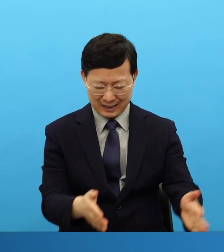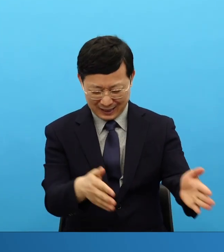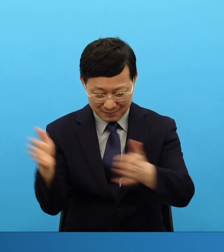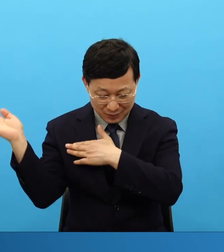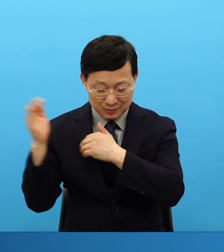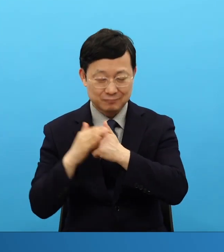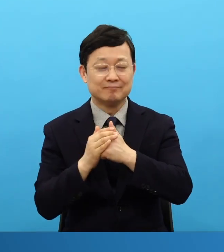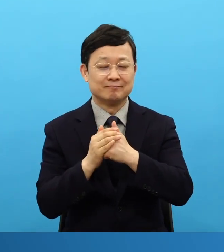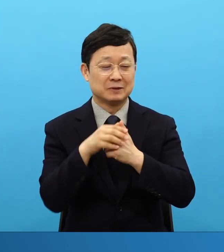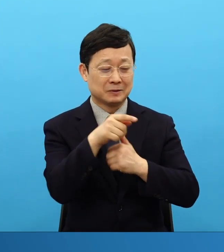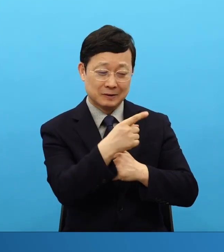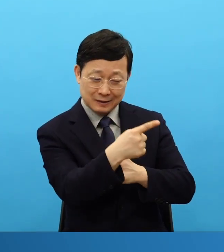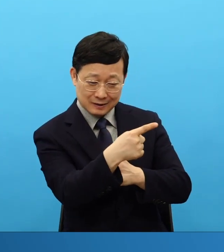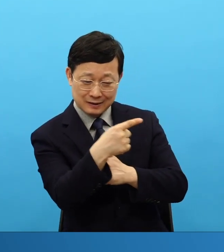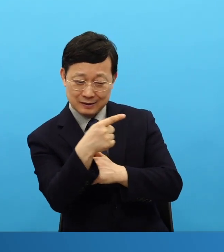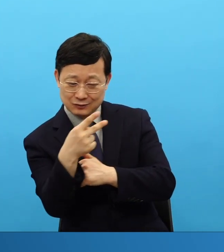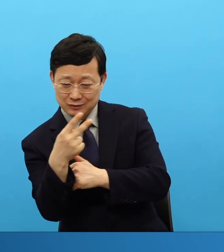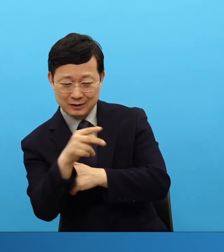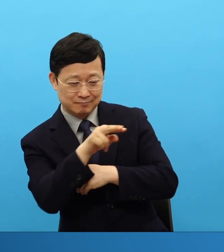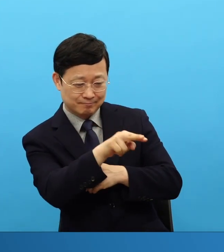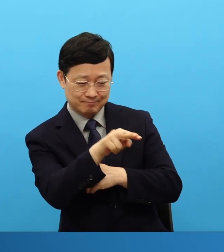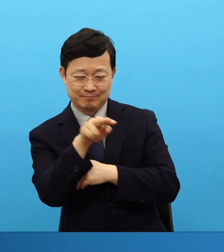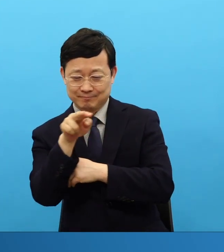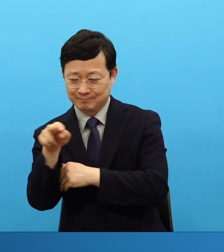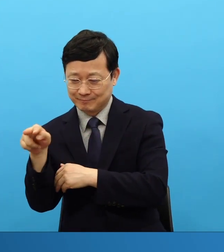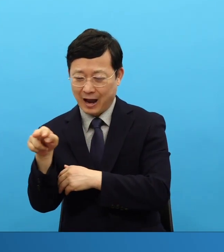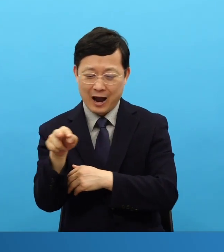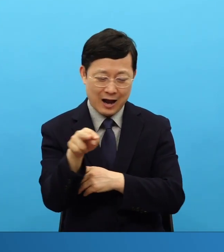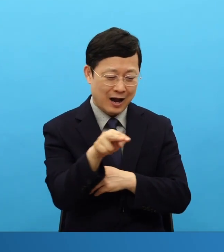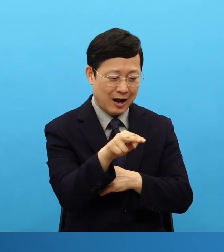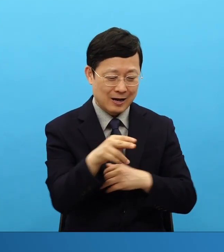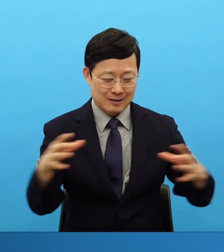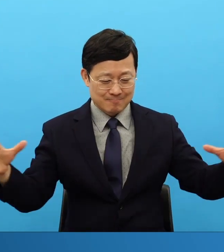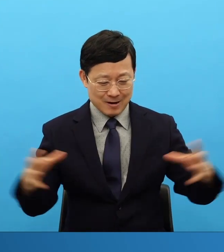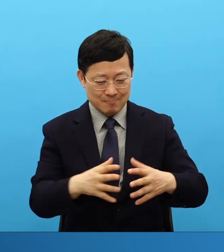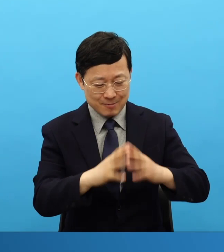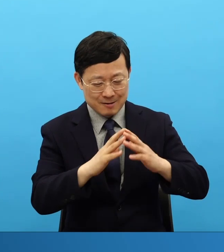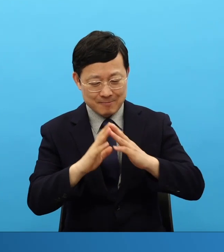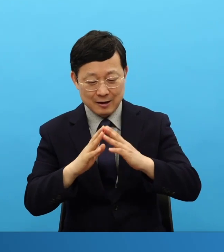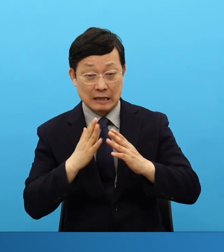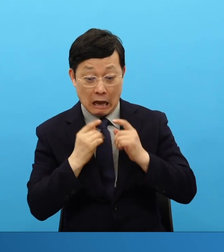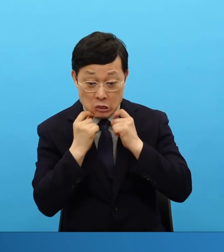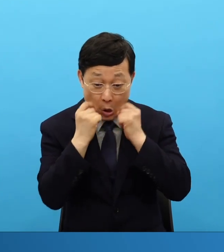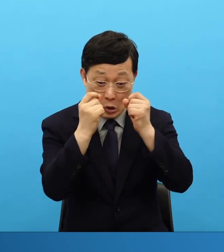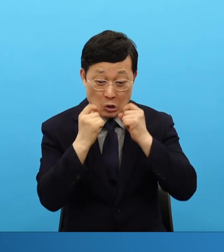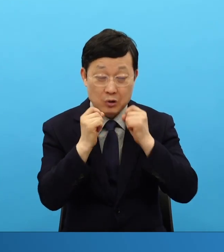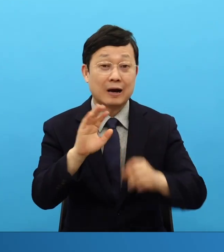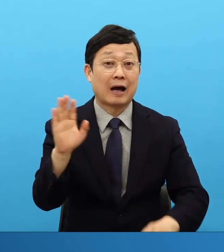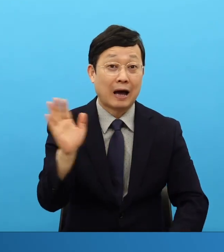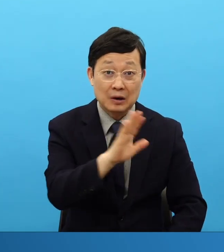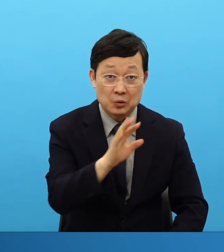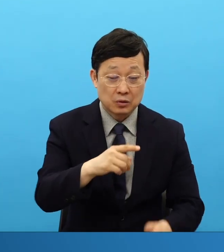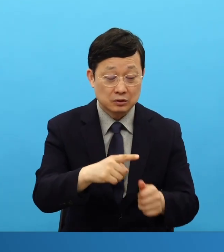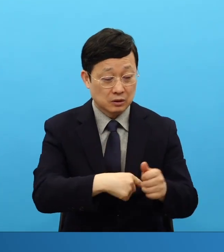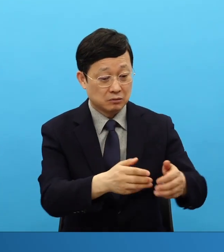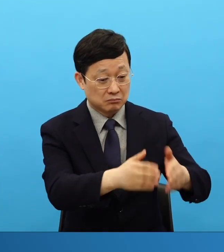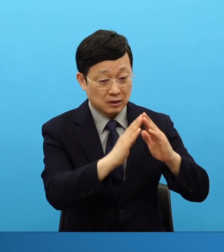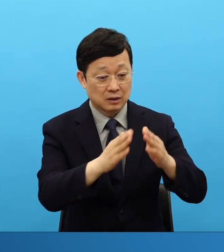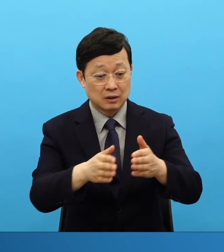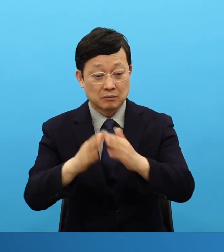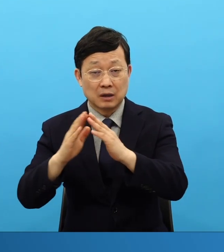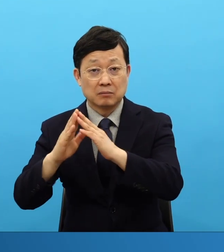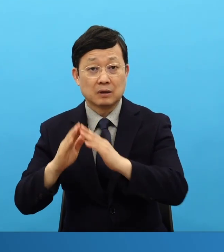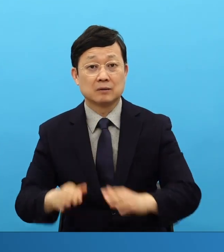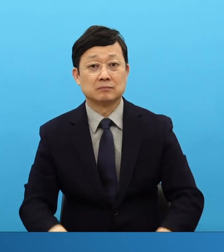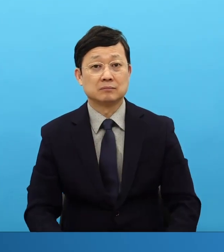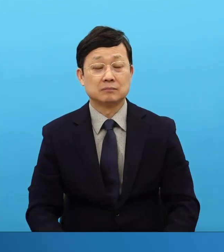겁니다. And with that, to say that, 가는 사람은 to the field. 내가 뭘 해야 되겠다가 아닙니다. A person who is going in there is not something that you're going to do yourself. 사업도 진짜